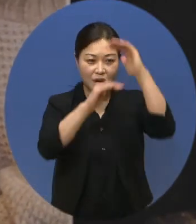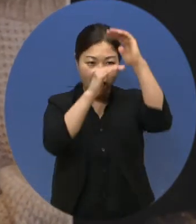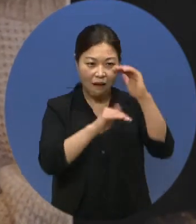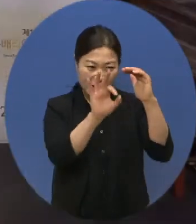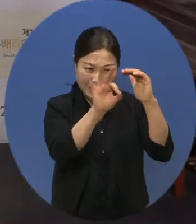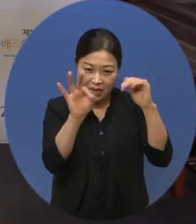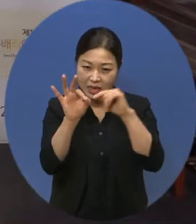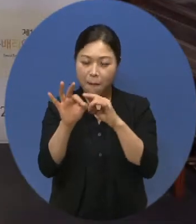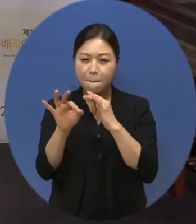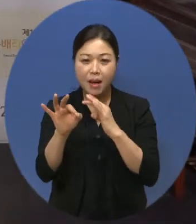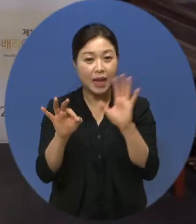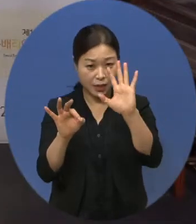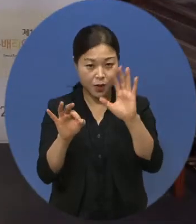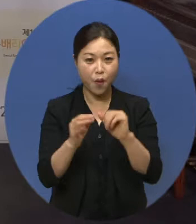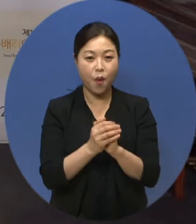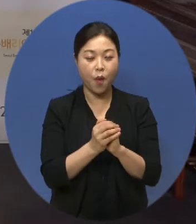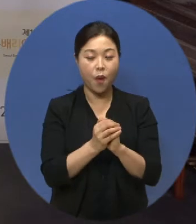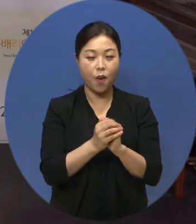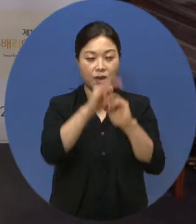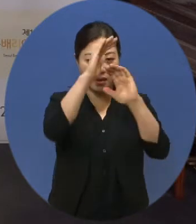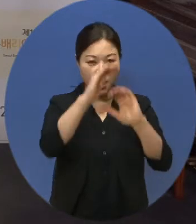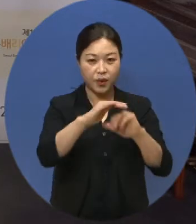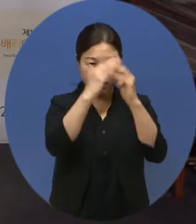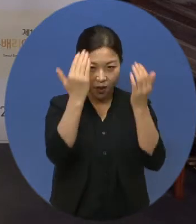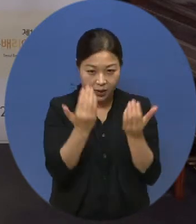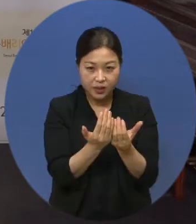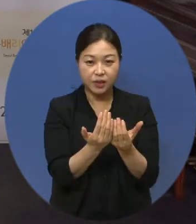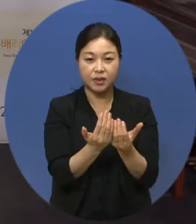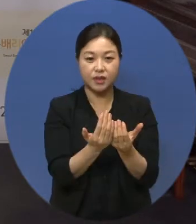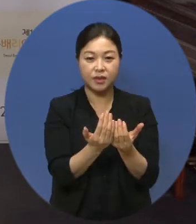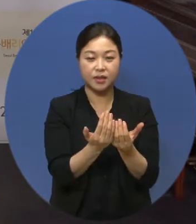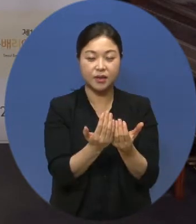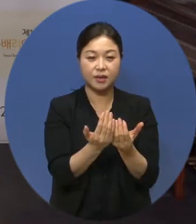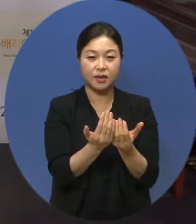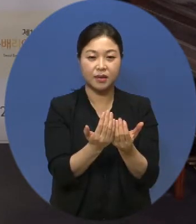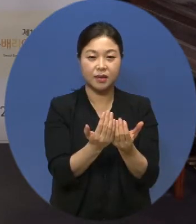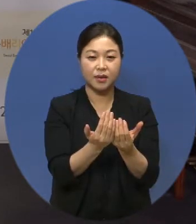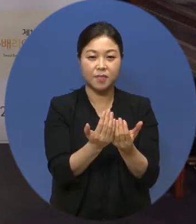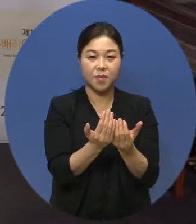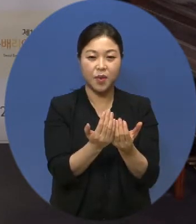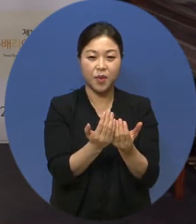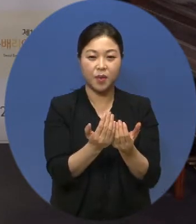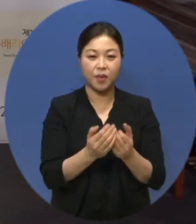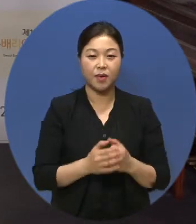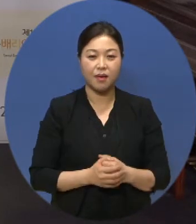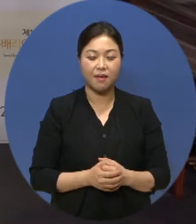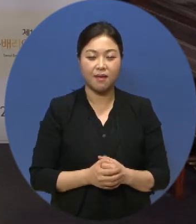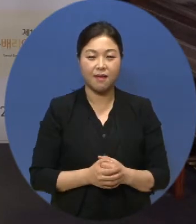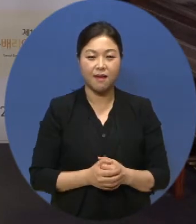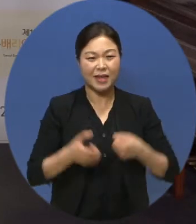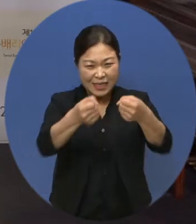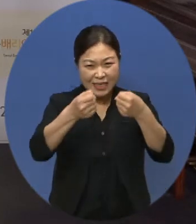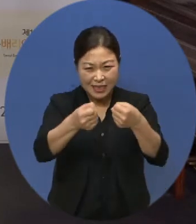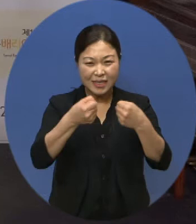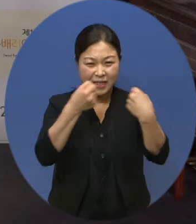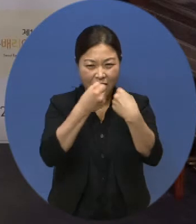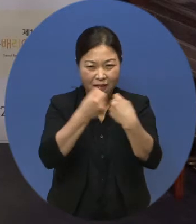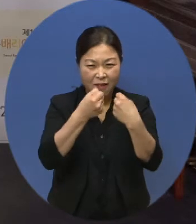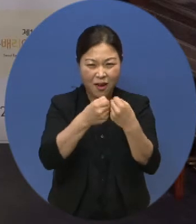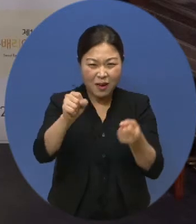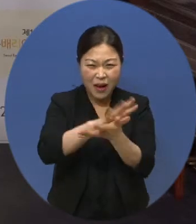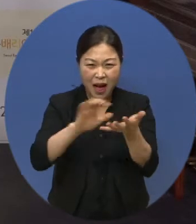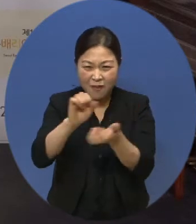장면이라기보다는 전체적으로 그 뭐 싸우는 장면에서 또는